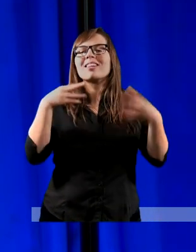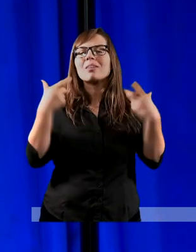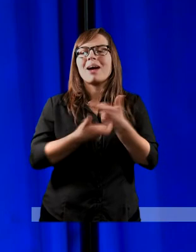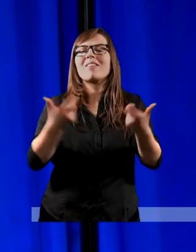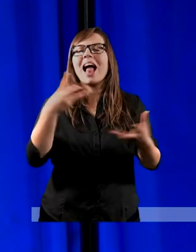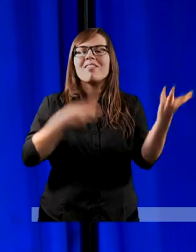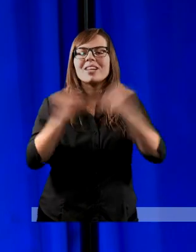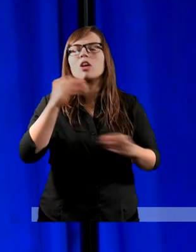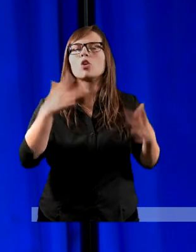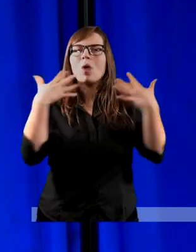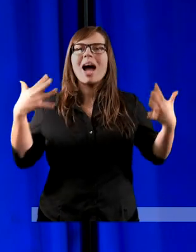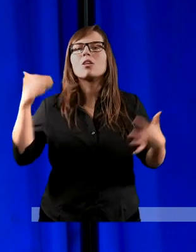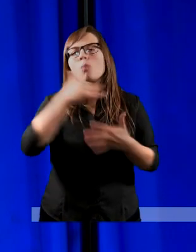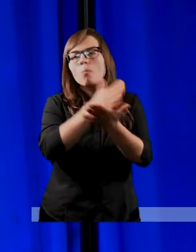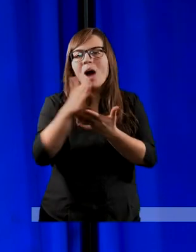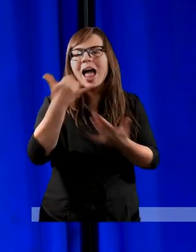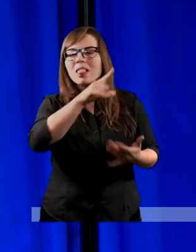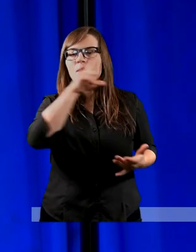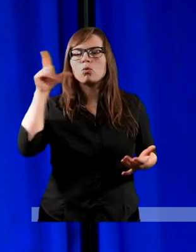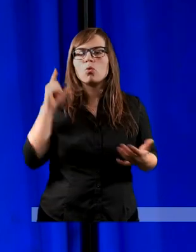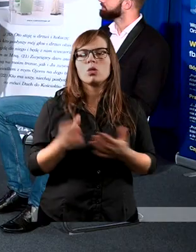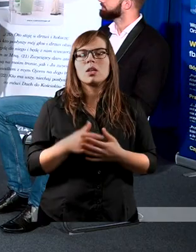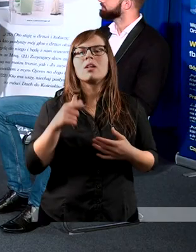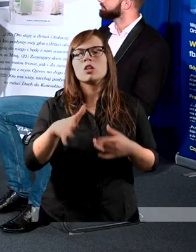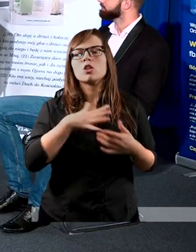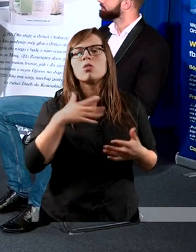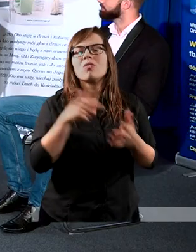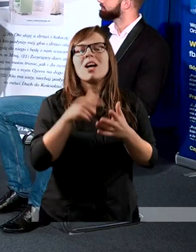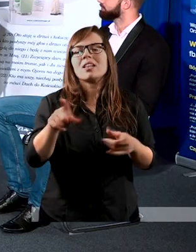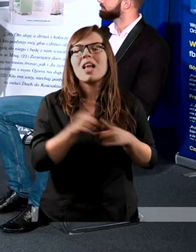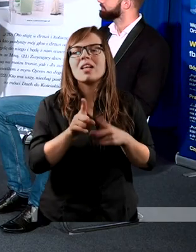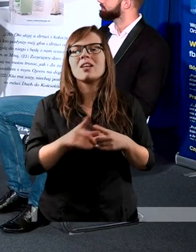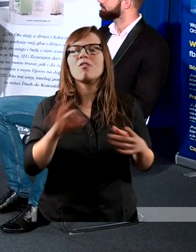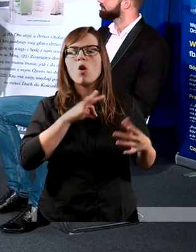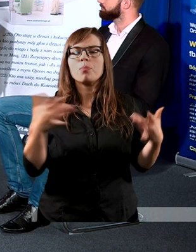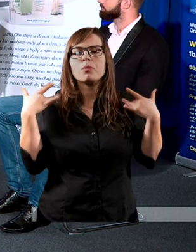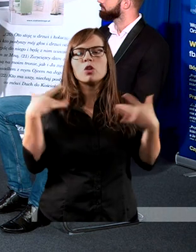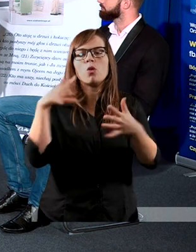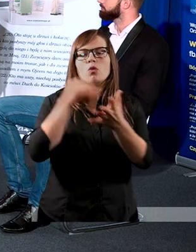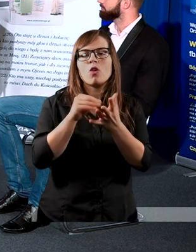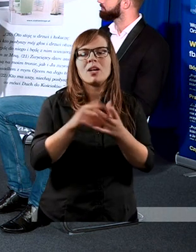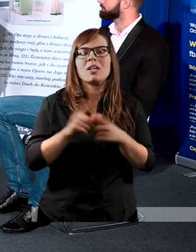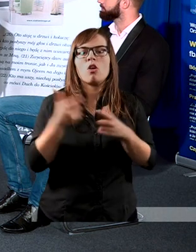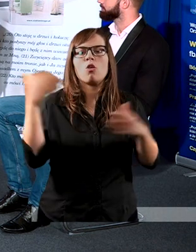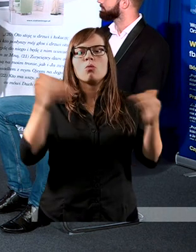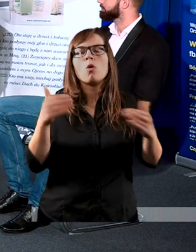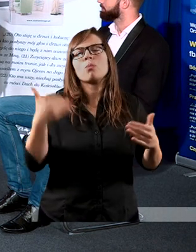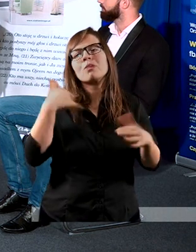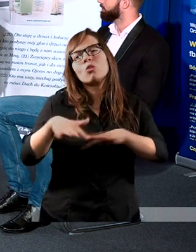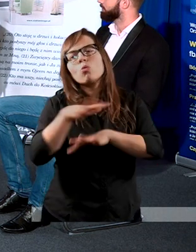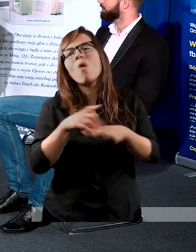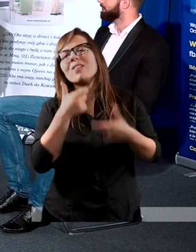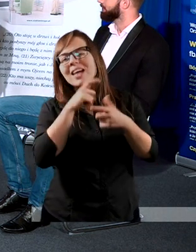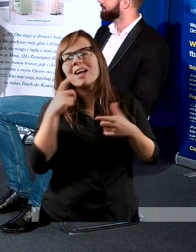największą radość, kiedy ja mogę pomagać innym ludziom. No to jest to, co ja mówiłam też, to o służbie po prostu, tak? No tak, ale nie wszyscy możemy być